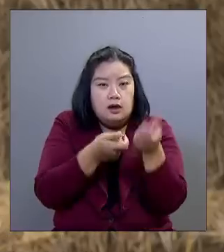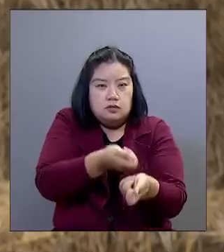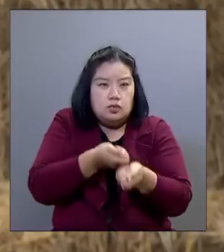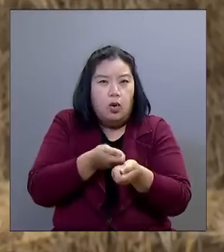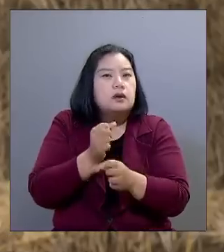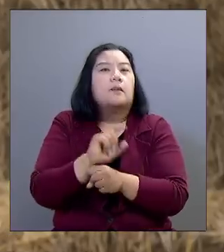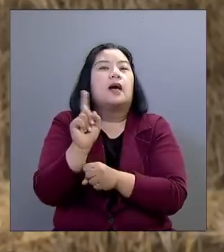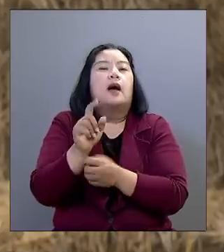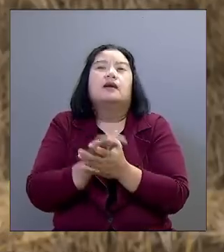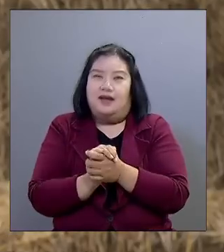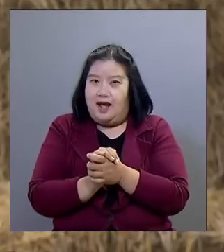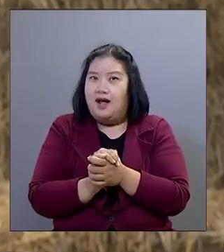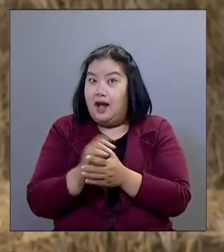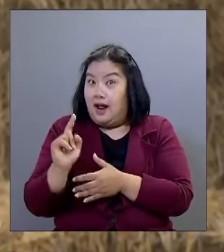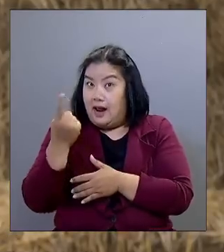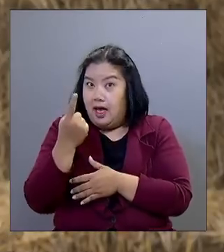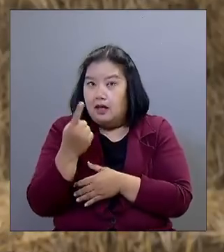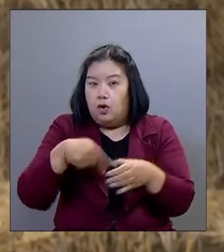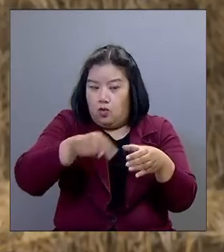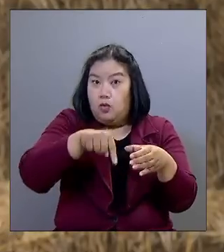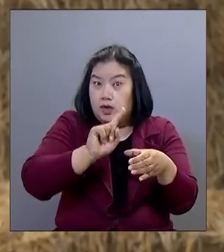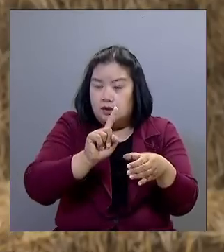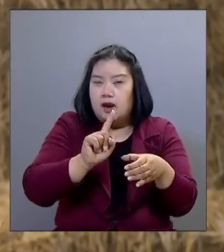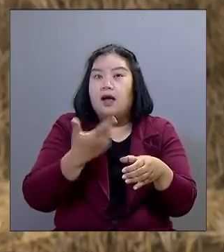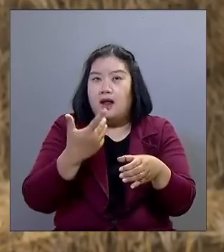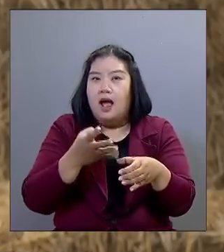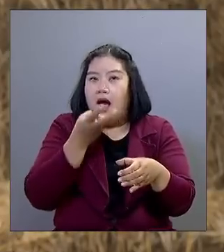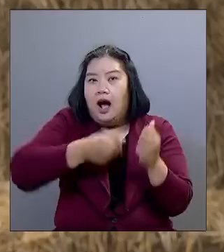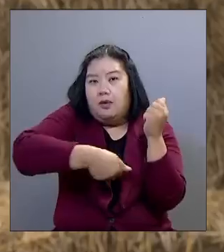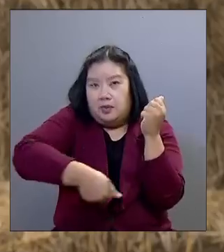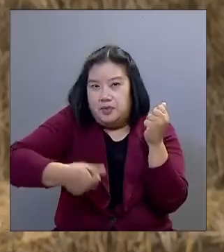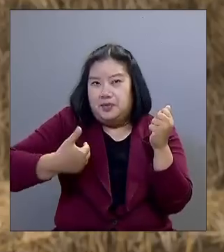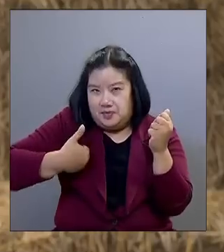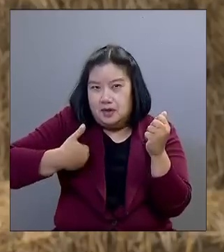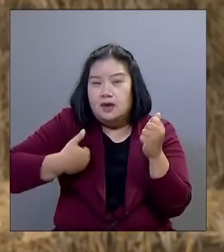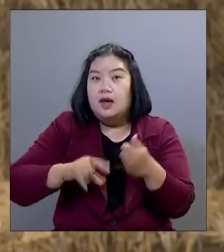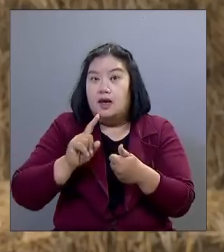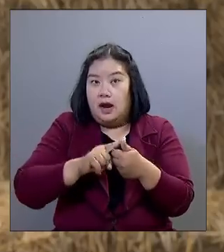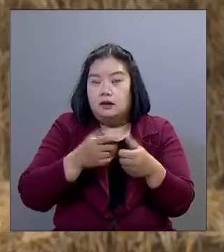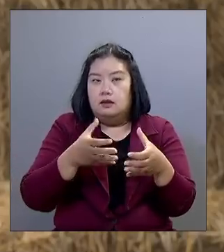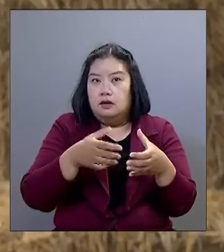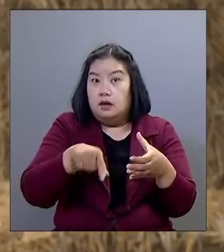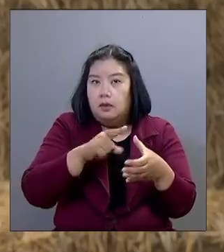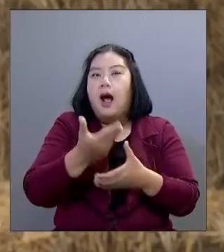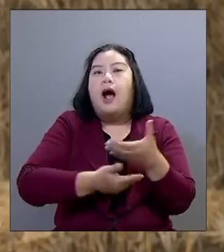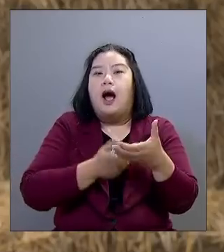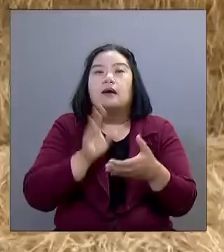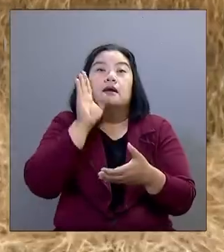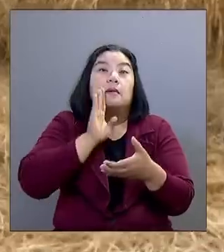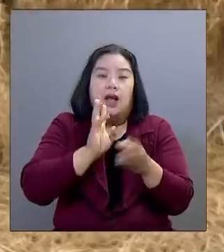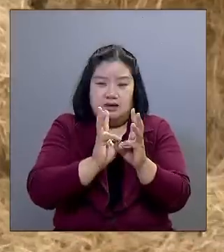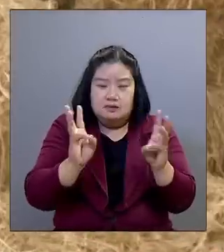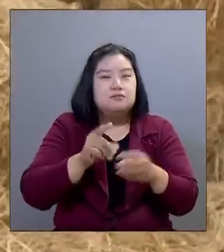กลุ่มที่หนึ่งเลยที่ได้ก็คือกลุ่มเกษตรกรที่เขาปลูกนาค่ะอันนี้เขาก็มีรายได้จากการขายฟางซึ่งทุกวัน